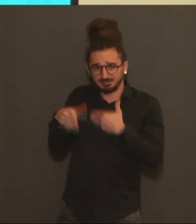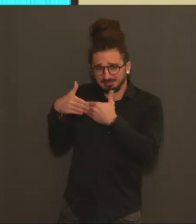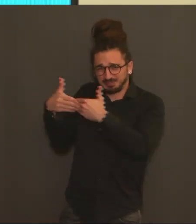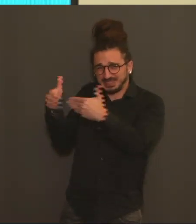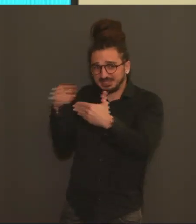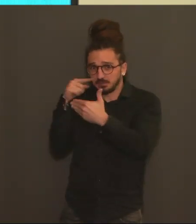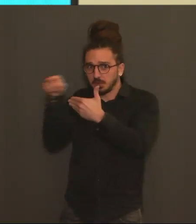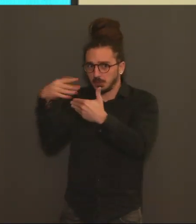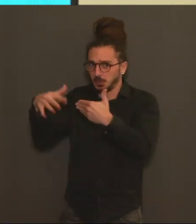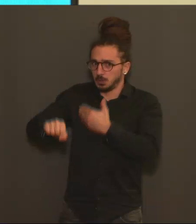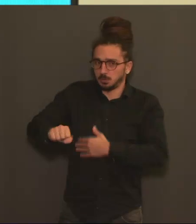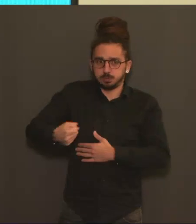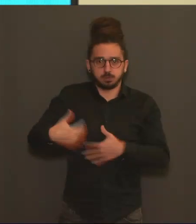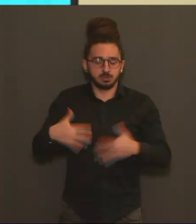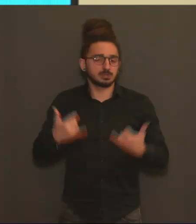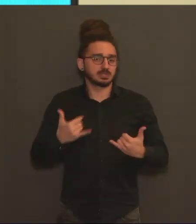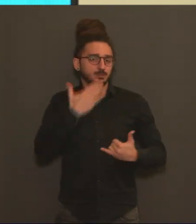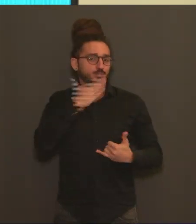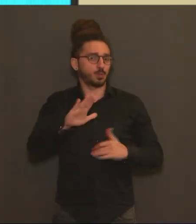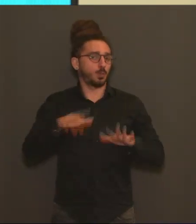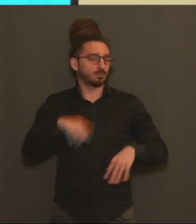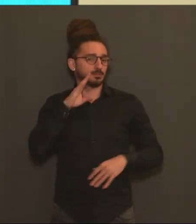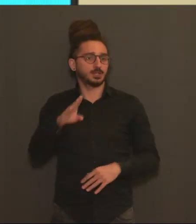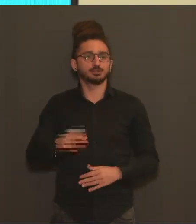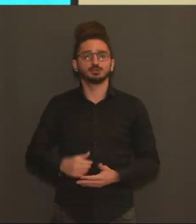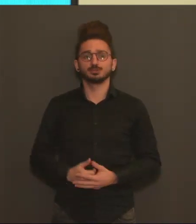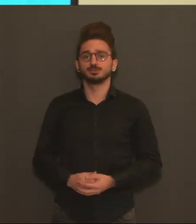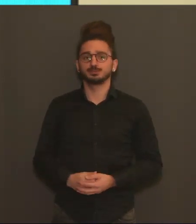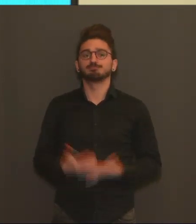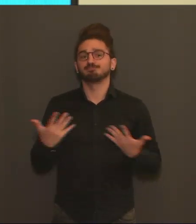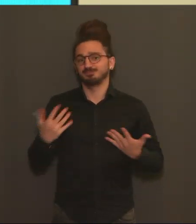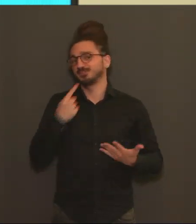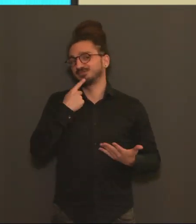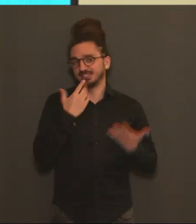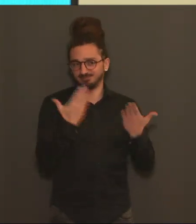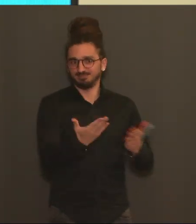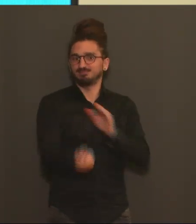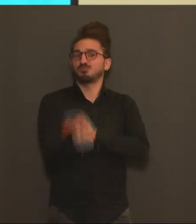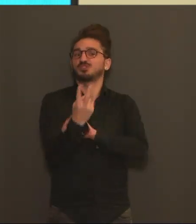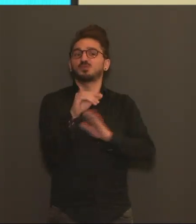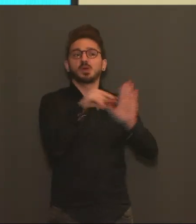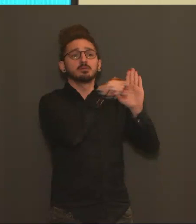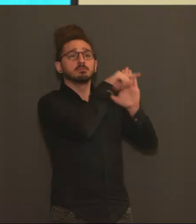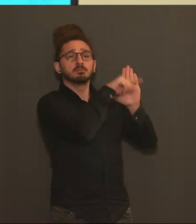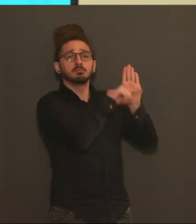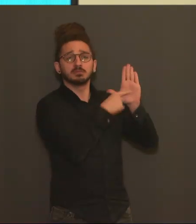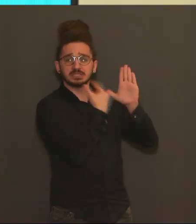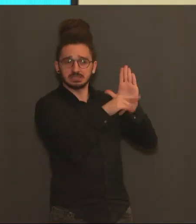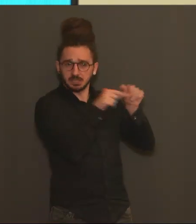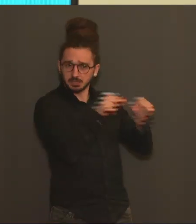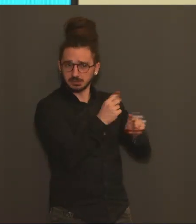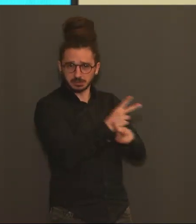mesures persistantes, comme nous les connaissons, moins strictes que celles prises en urgence,